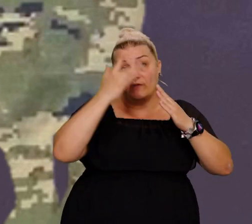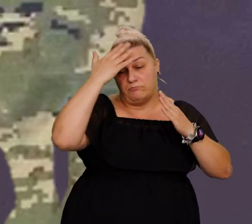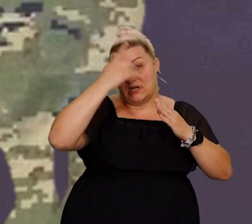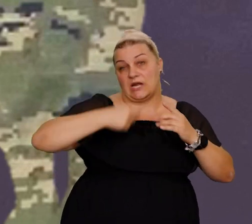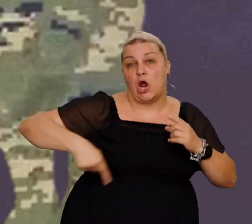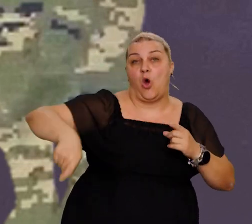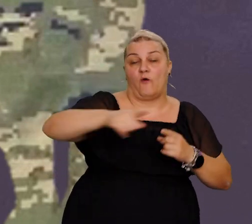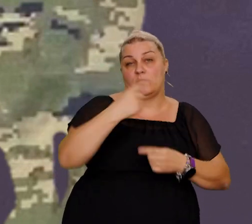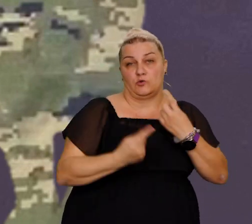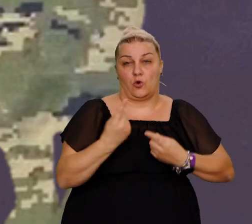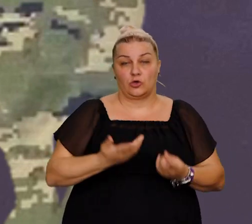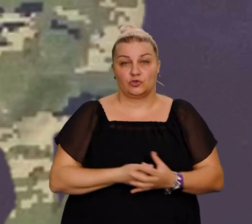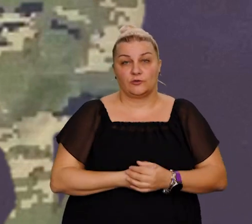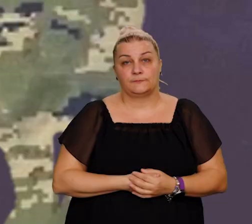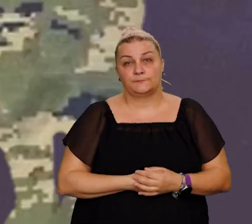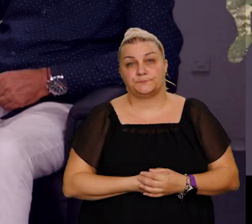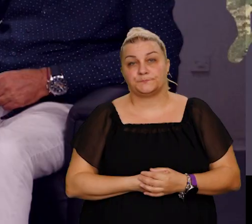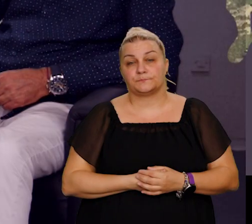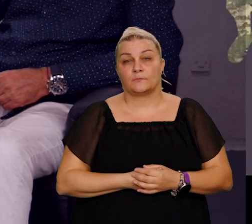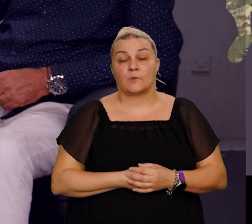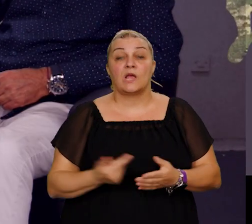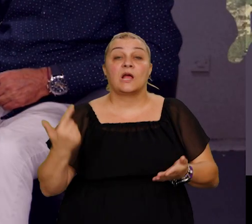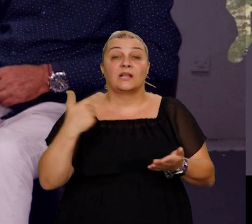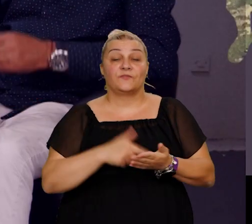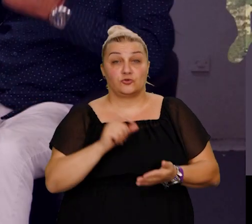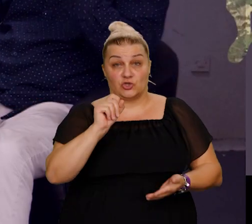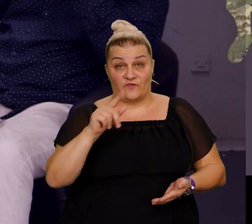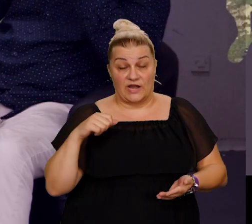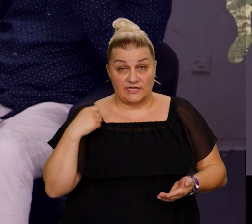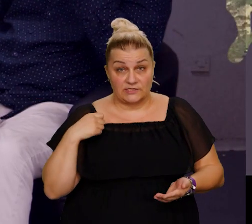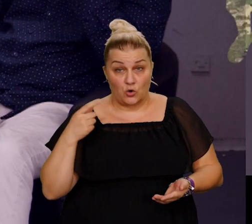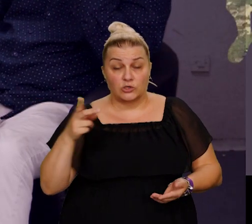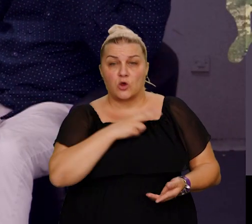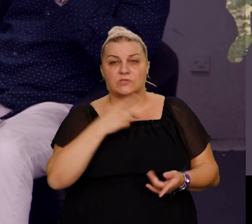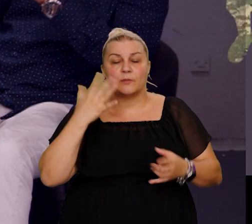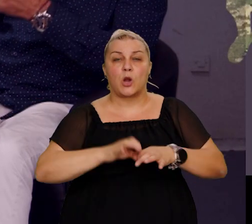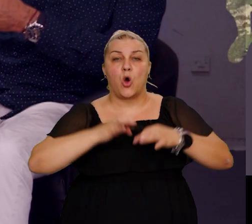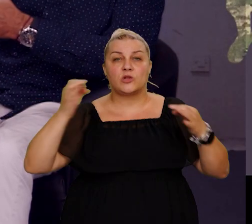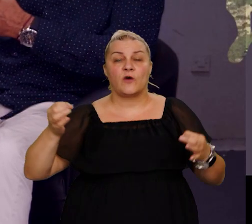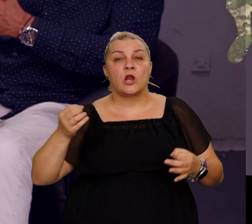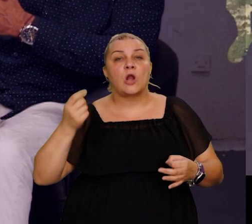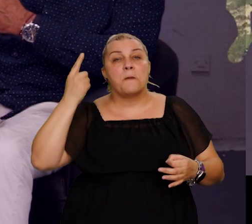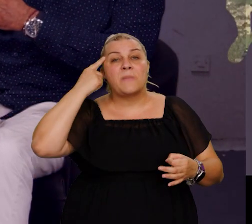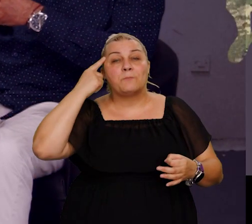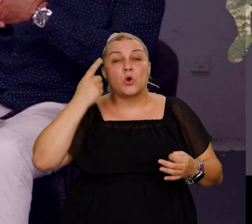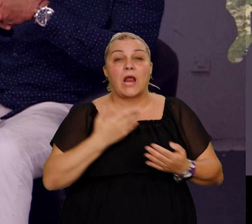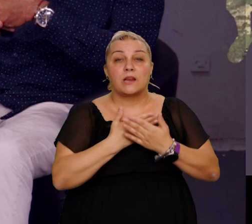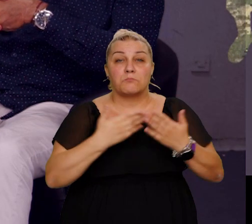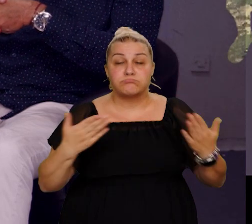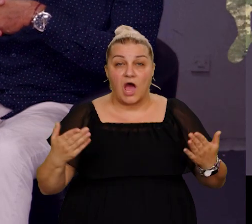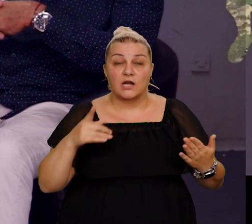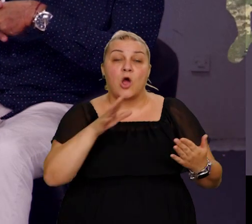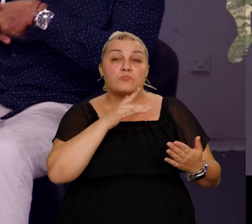odnosno udruga, se brine o tim stvarima. 2012. godine u Zagrebu je otvoren memorialni park